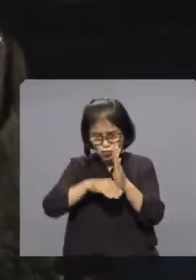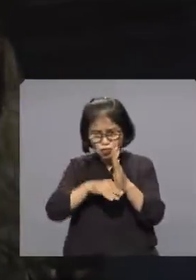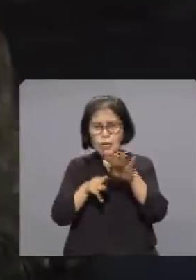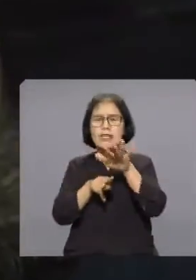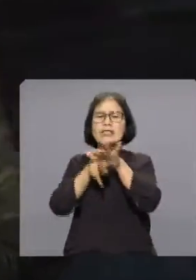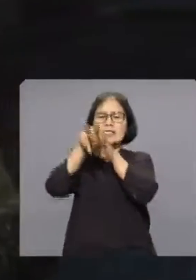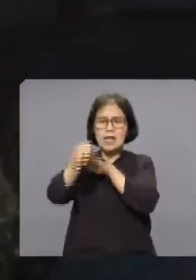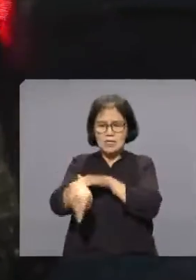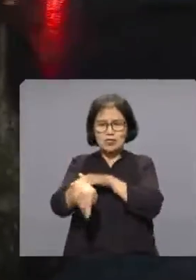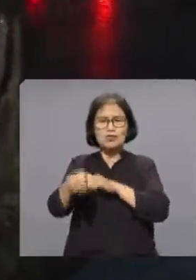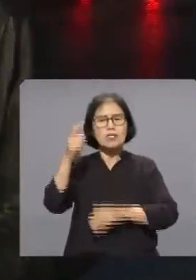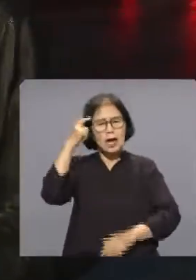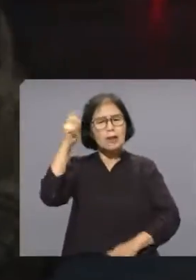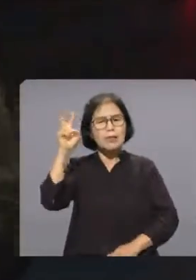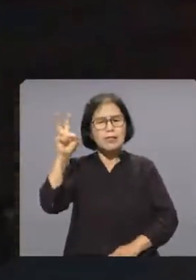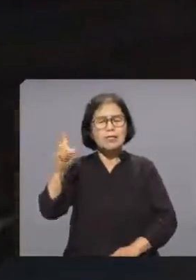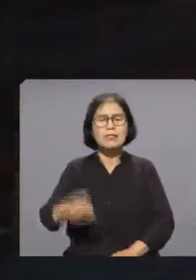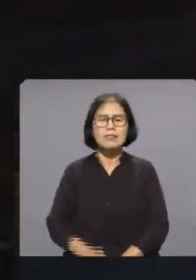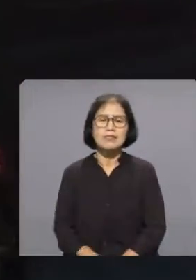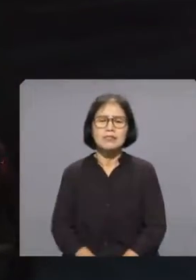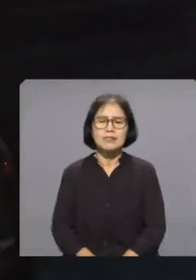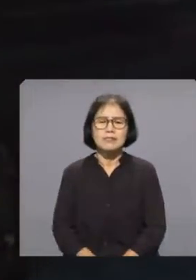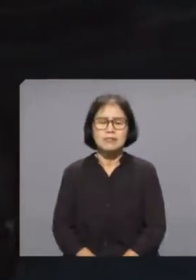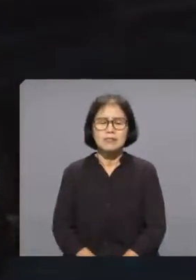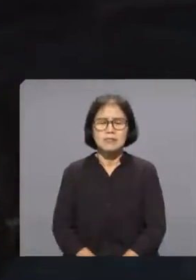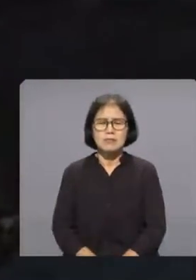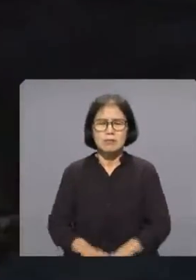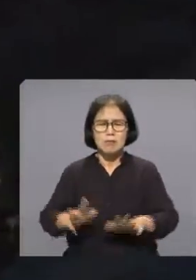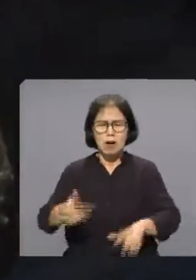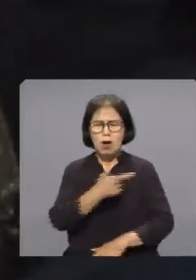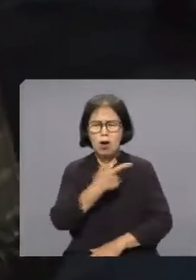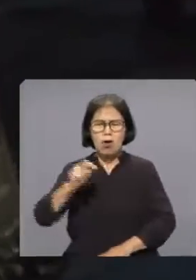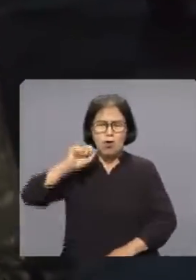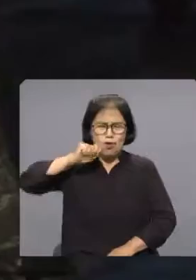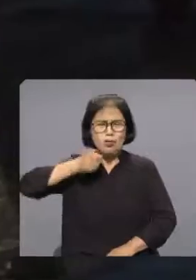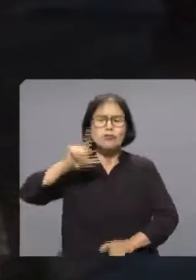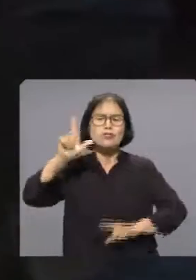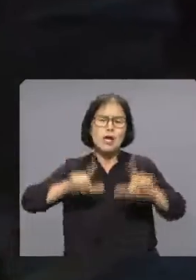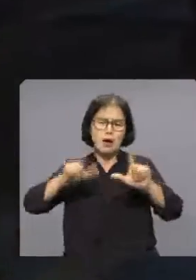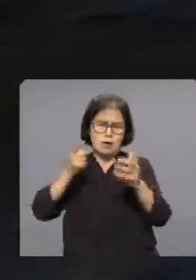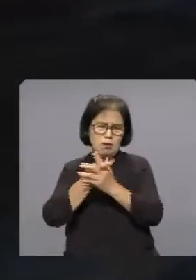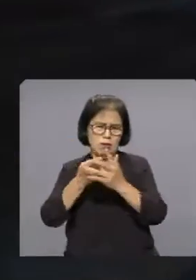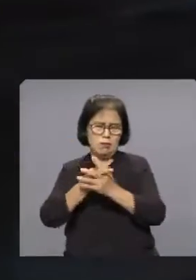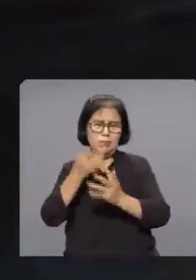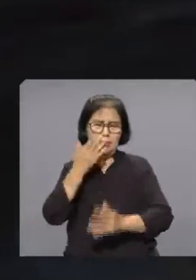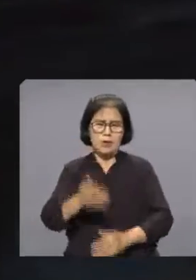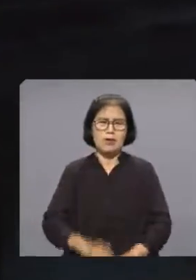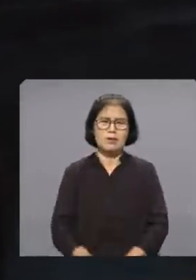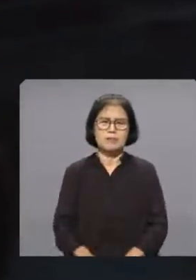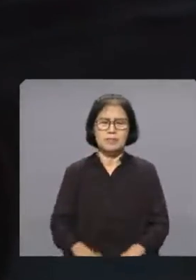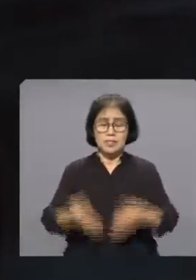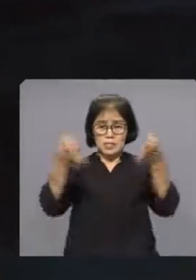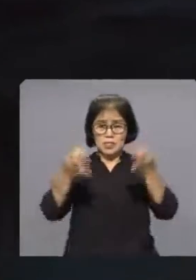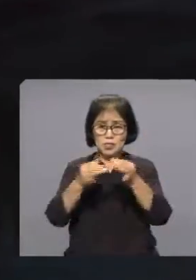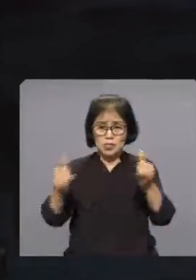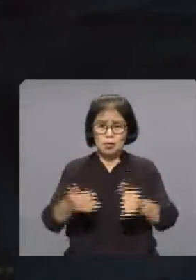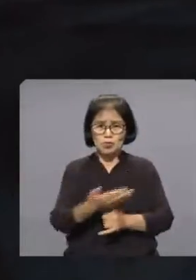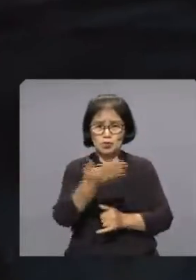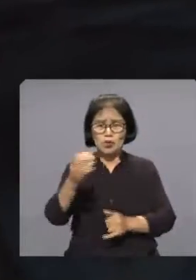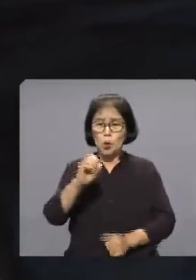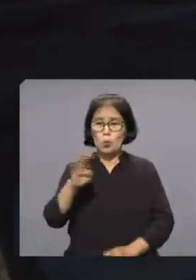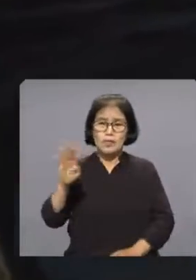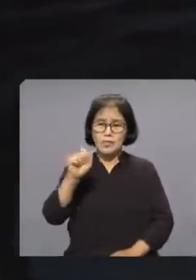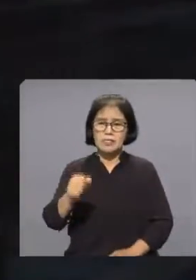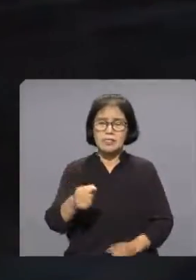곳으로 짐작됩니다. 매우 일촉즉발에 매우 어려웠던 상황이라고 볼 수 있는데요. 시청자분들 우리 OBS